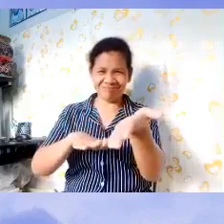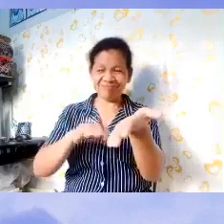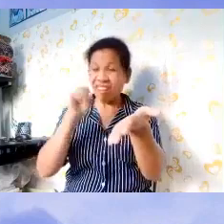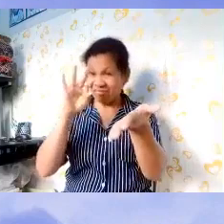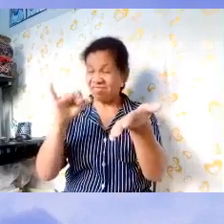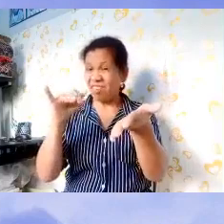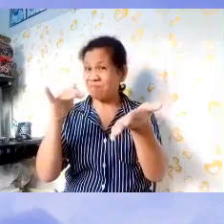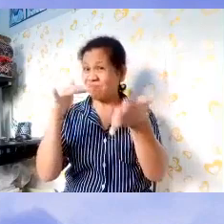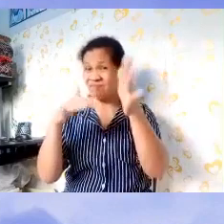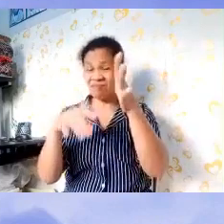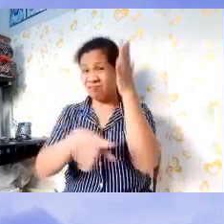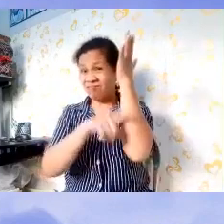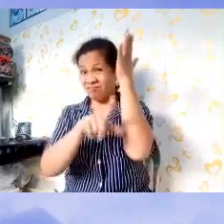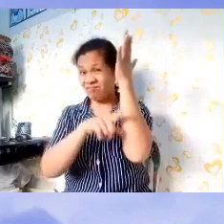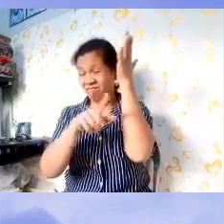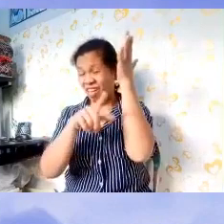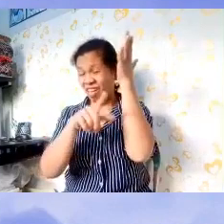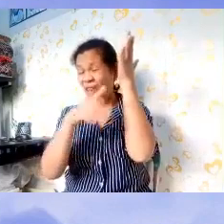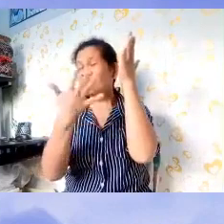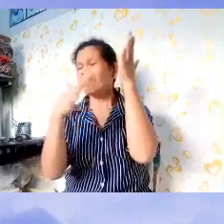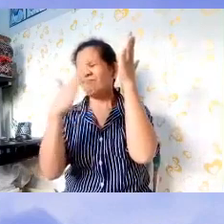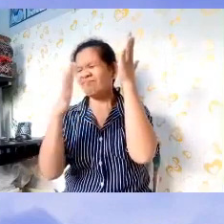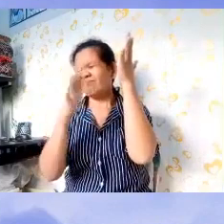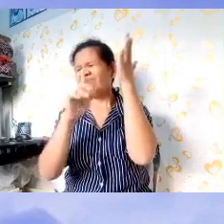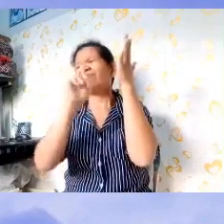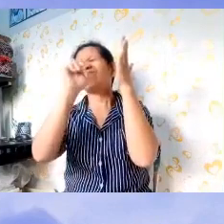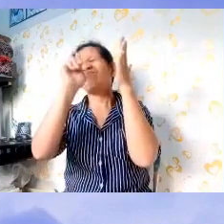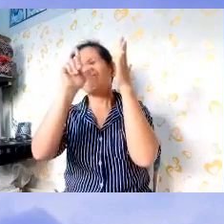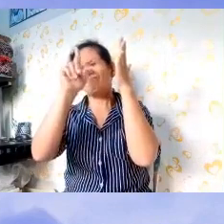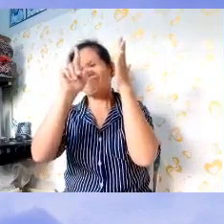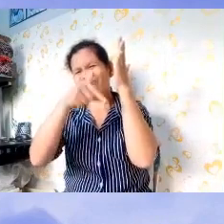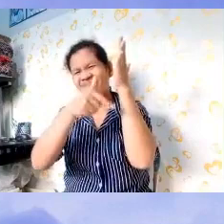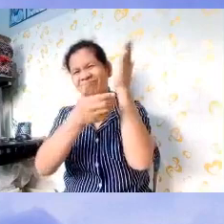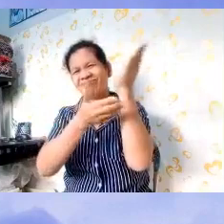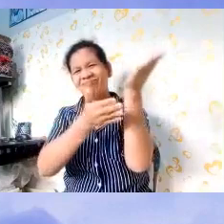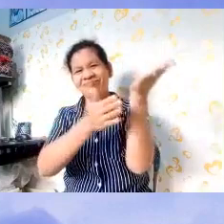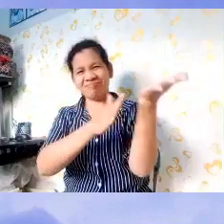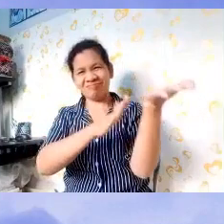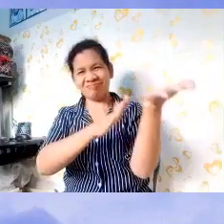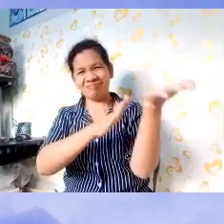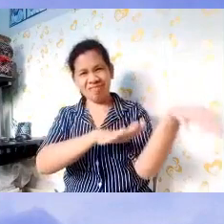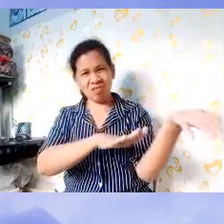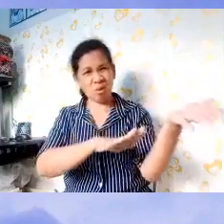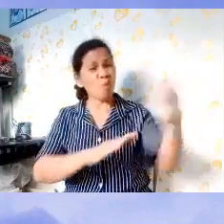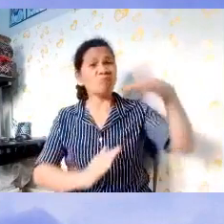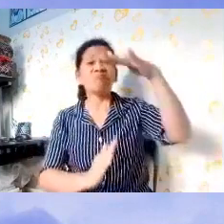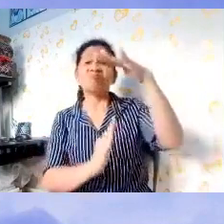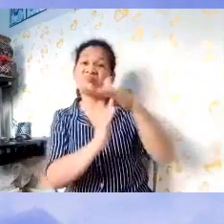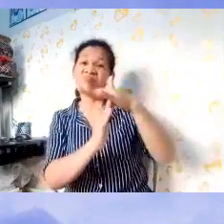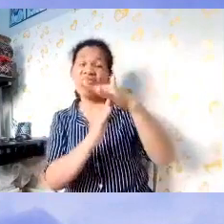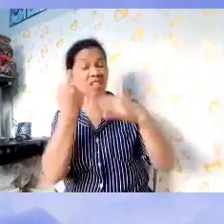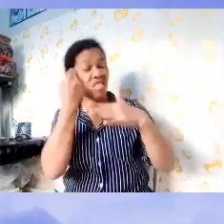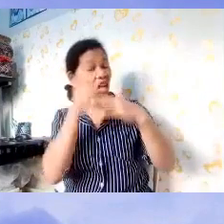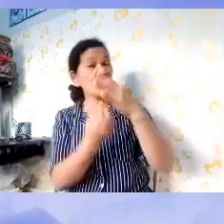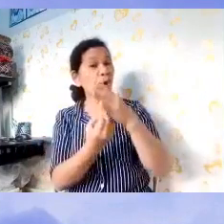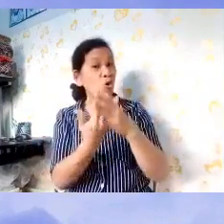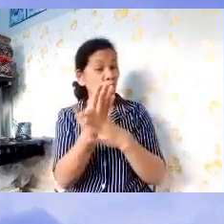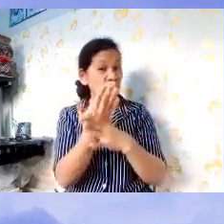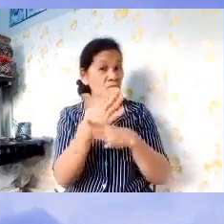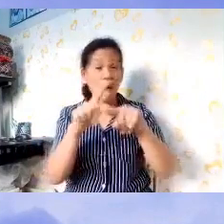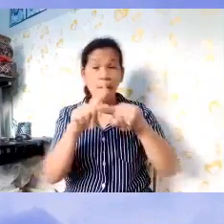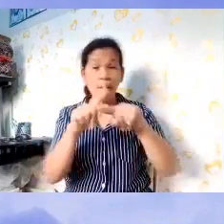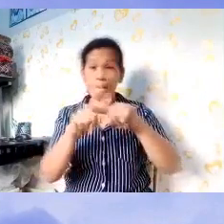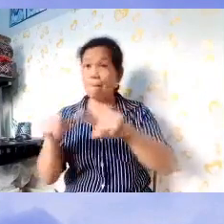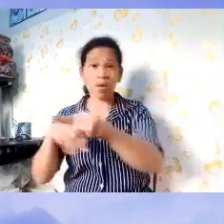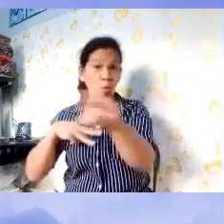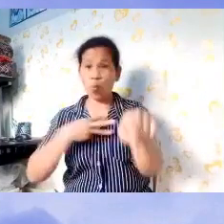ay namatay na nga po yung papaya. So there's limit to growth. Pero sa ating pong spiritual na paglago, mga